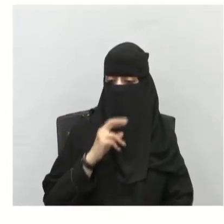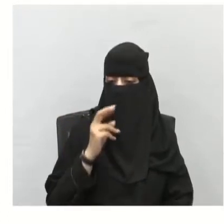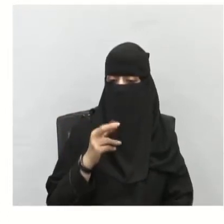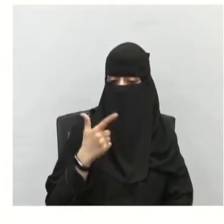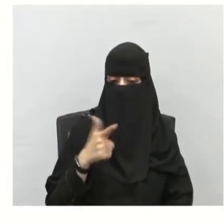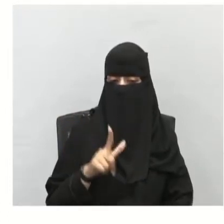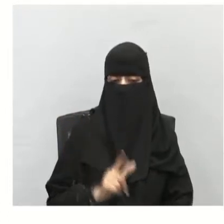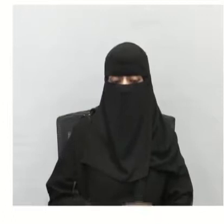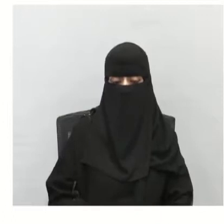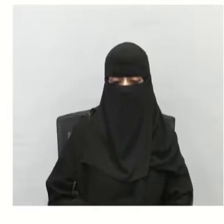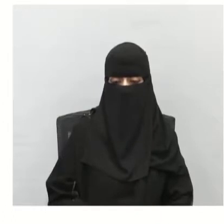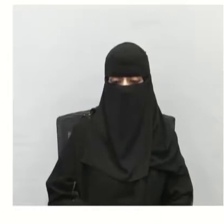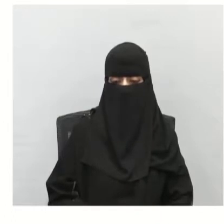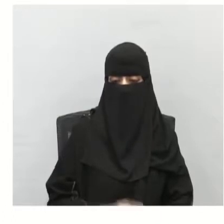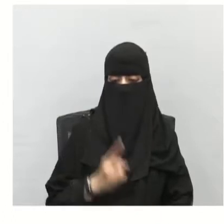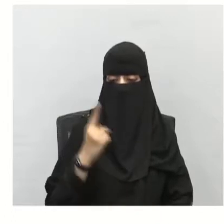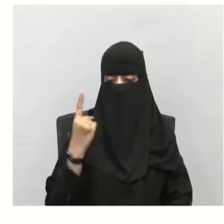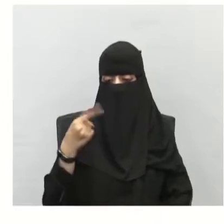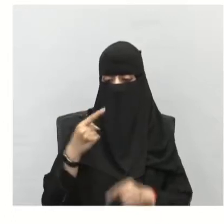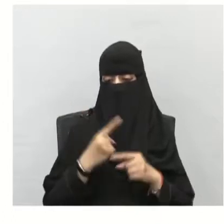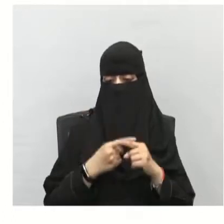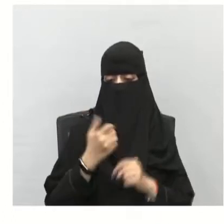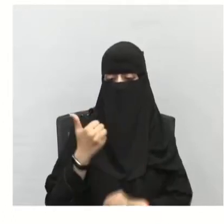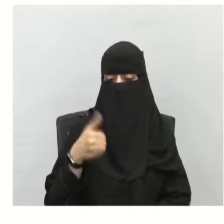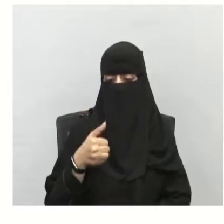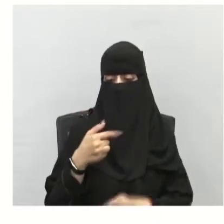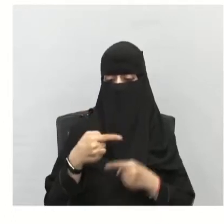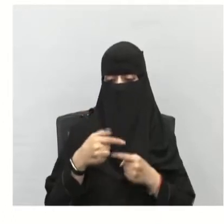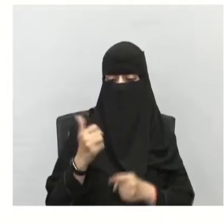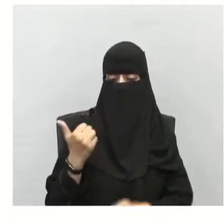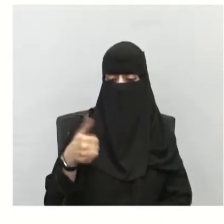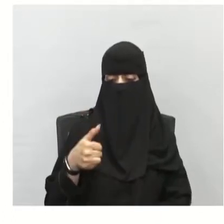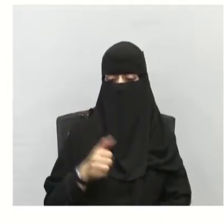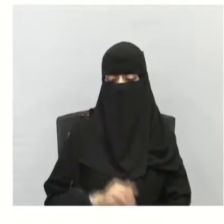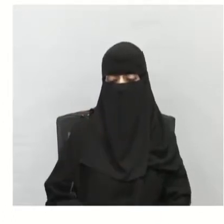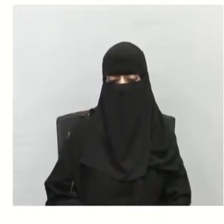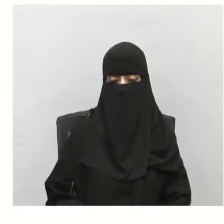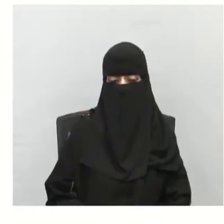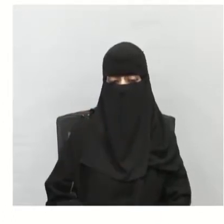إجابتي صحيحة، 10 ضرب 6 يعطيني 60، ممتاز.